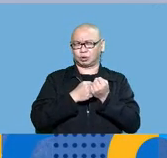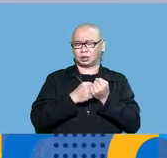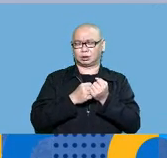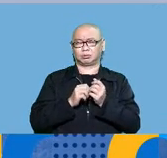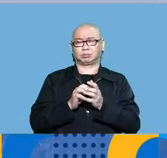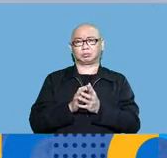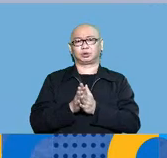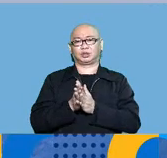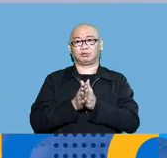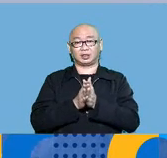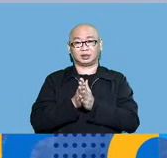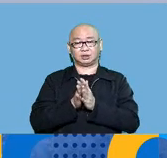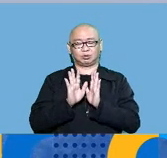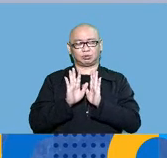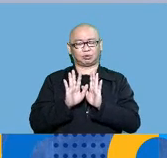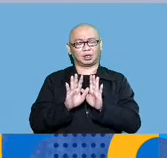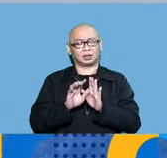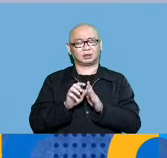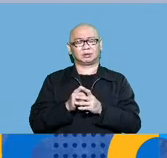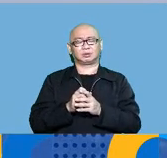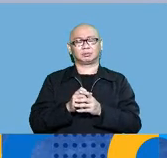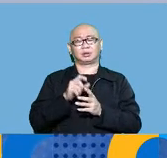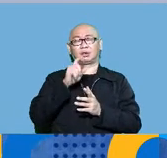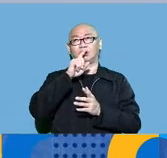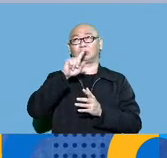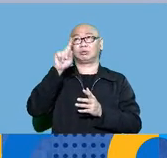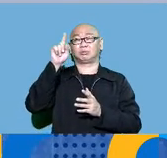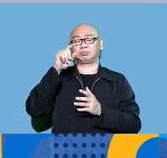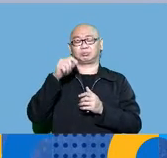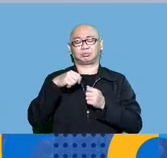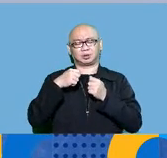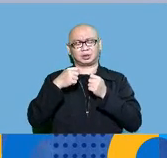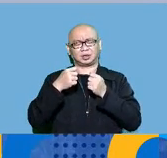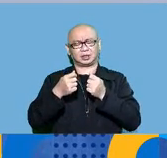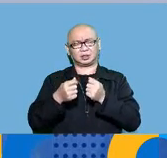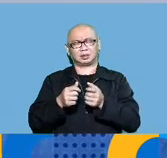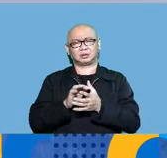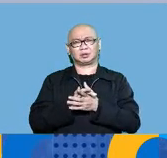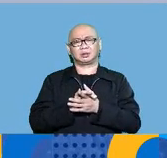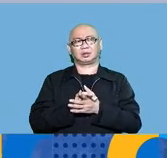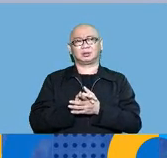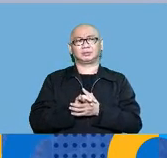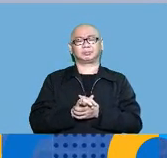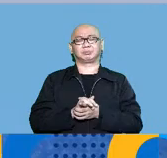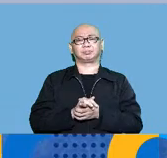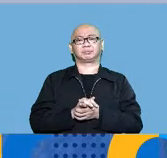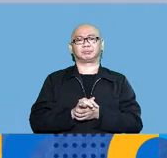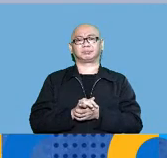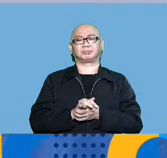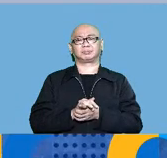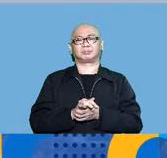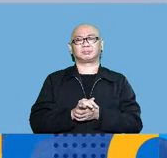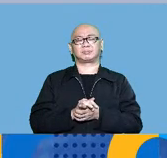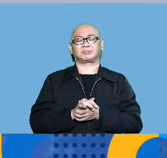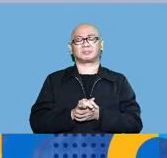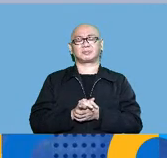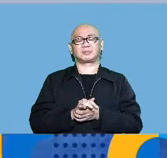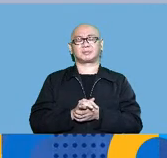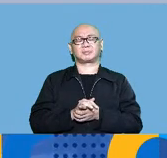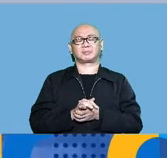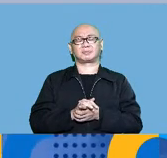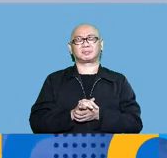bantuannya. Semoga Allah Subhanahu wa taala selalu melimpahkan taufik hidayahnya kepada kita semua.